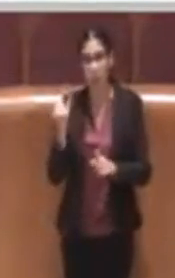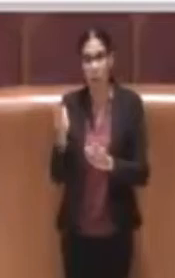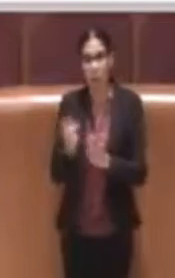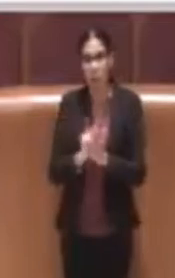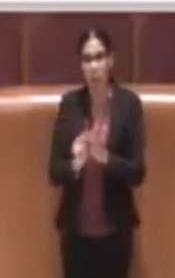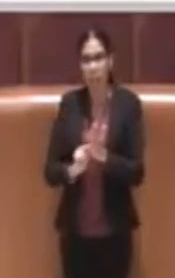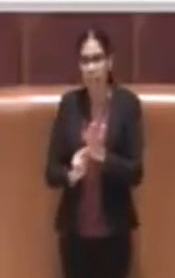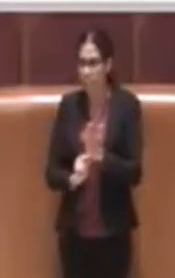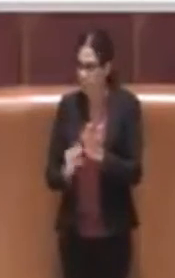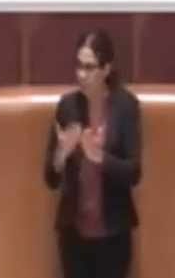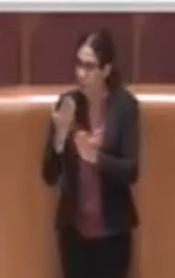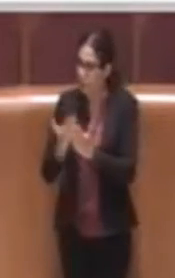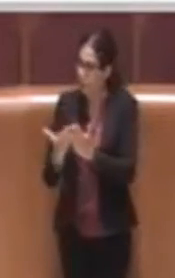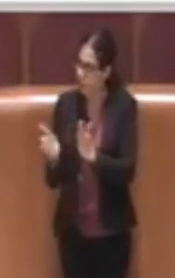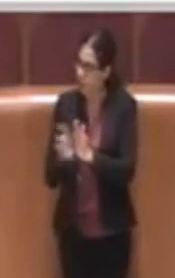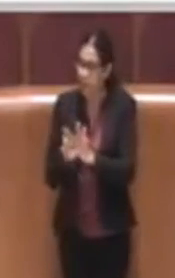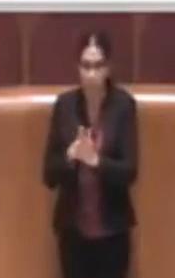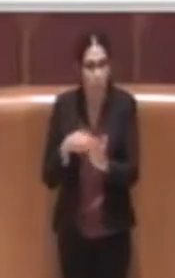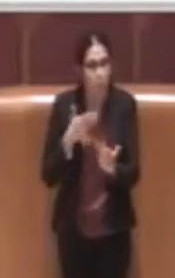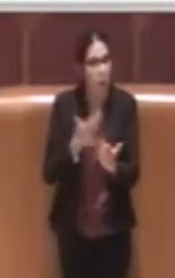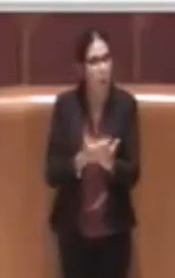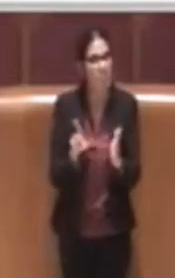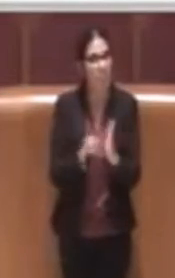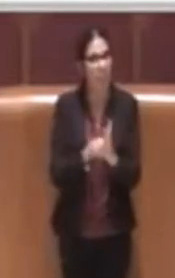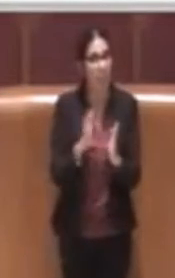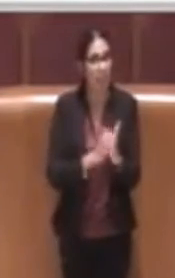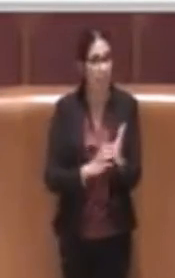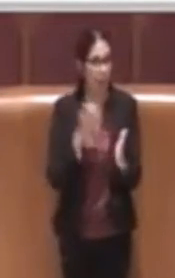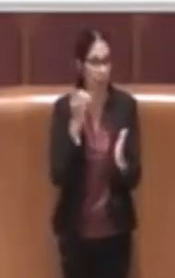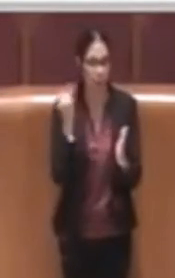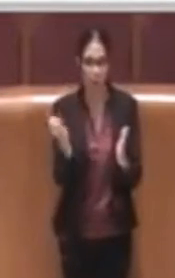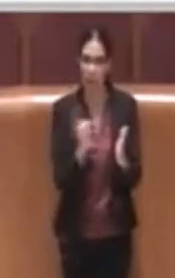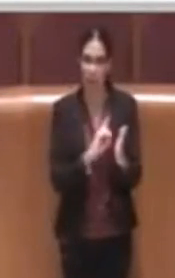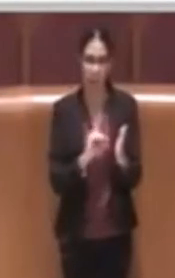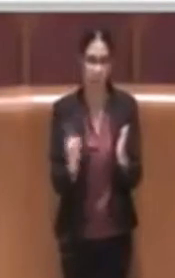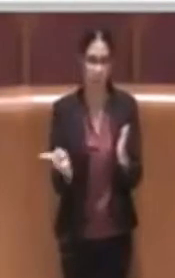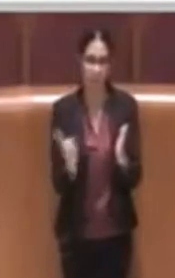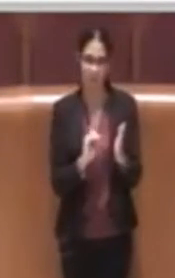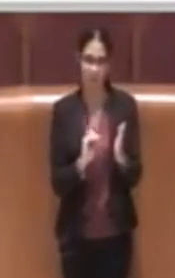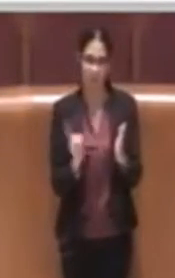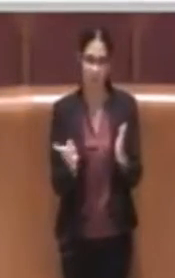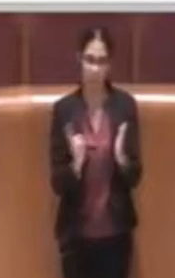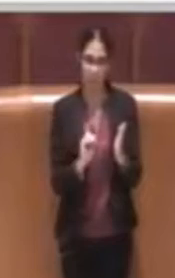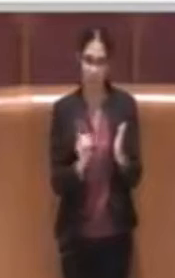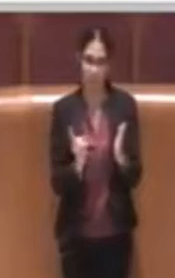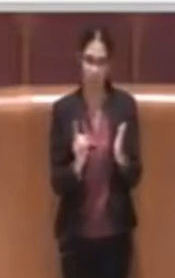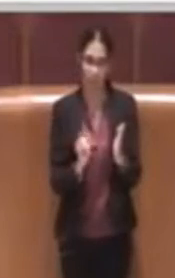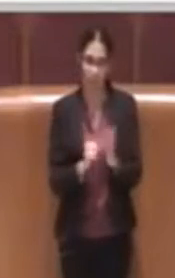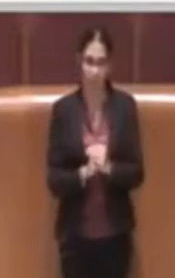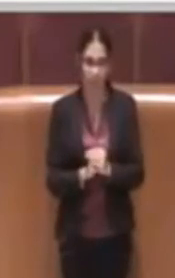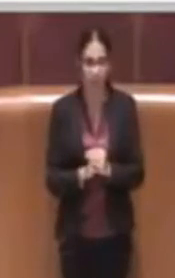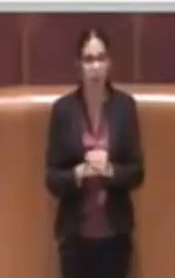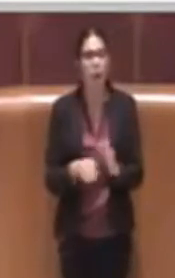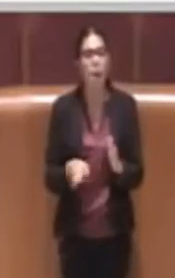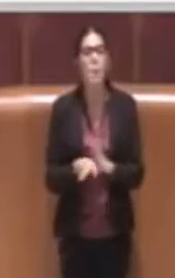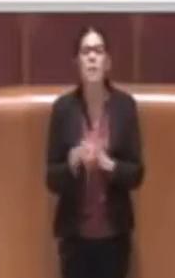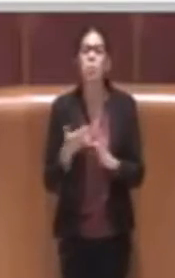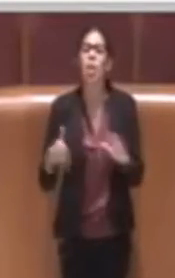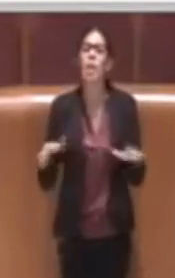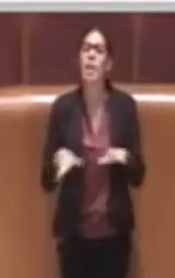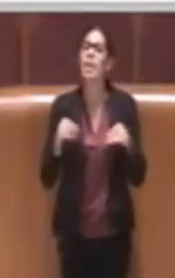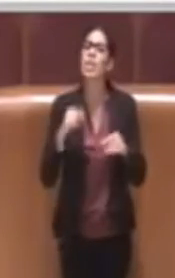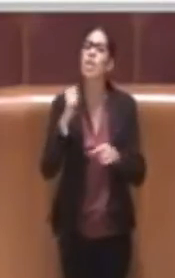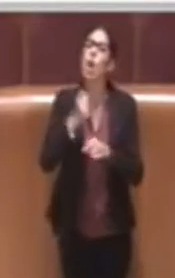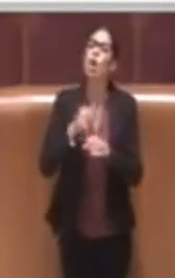una proposta di delibera, che non sia magari un mero atto di indirizzo. Partiamo dal principio di questa storia, che può